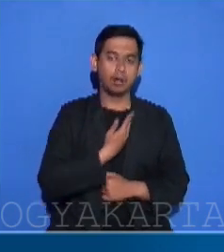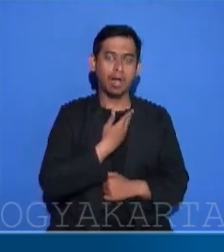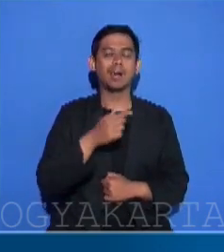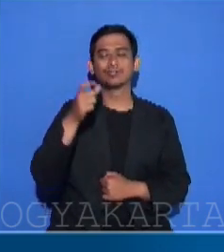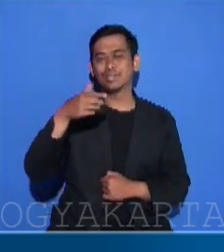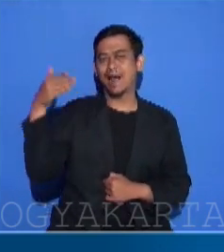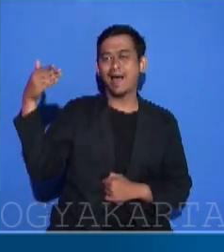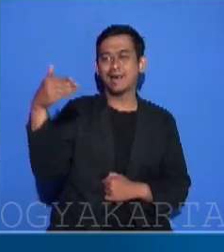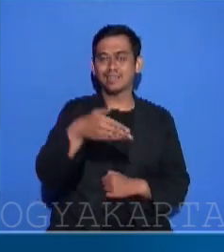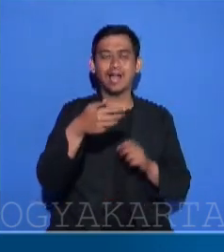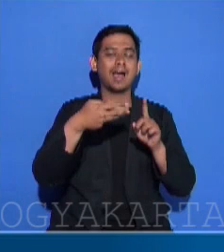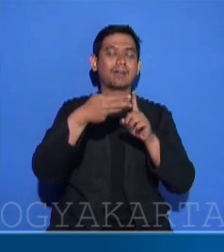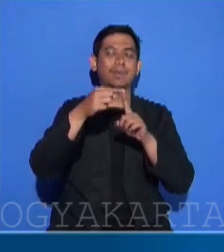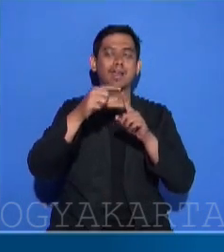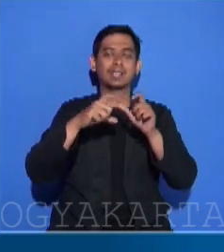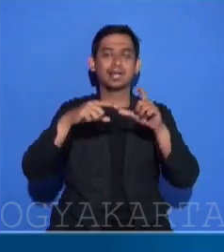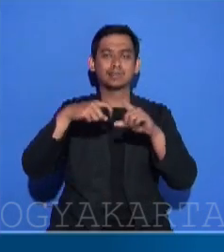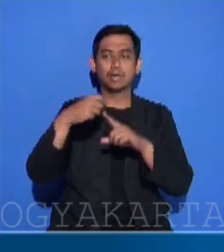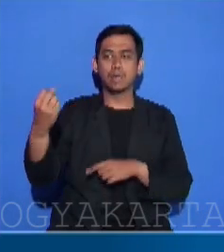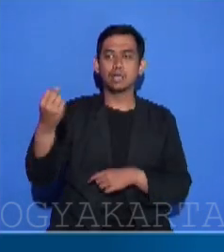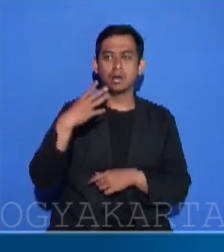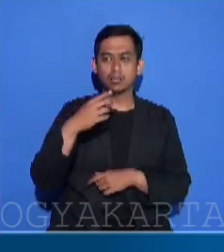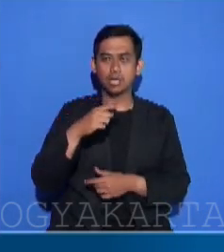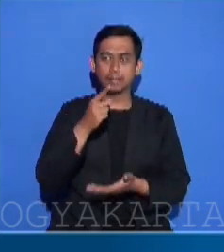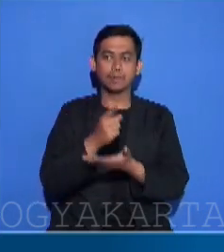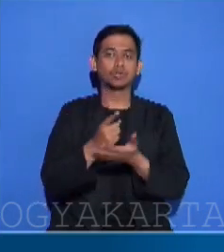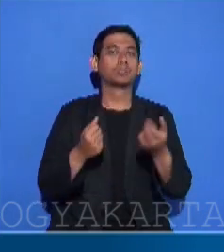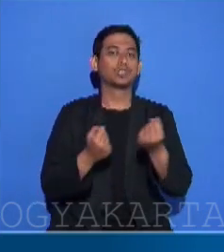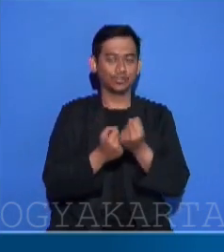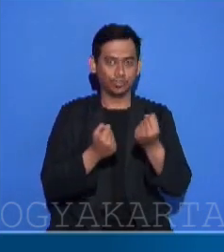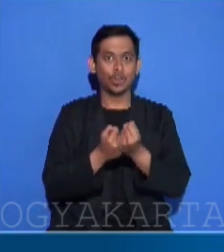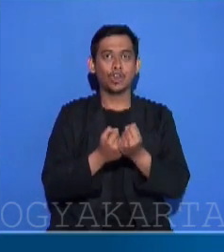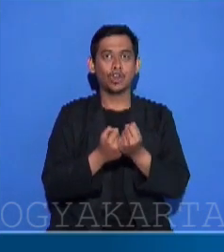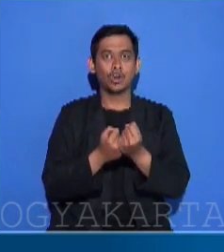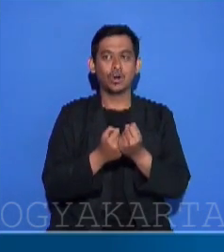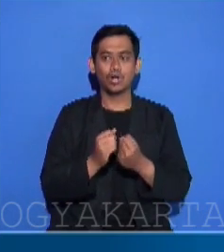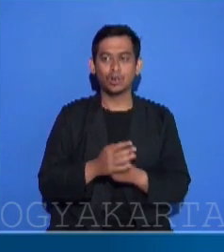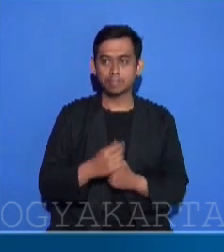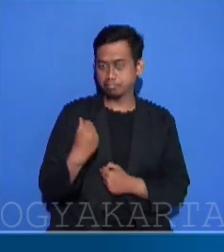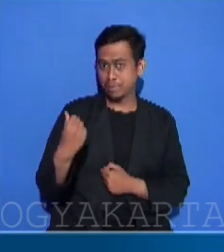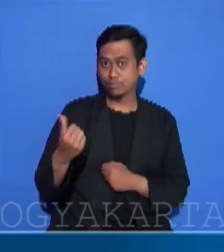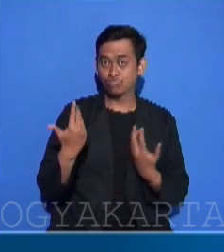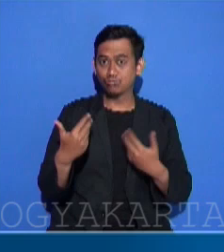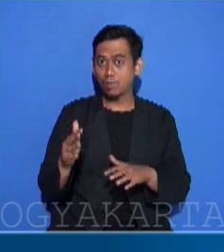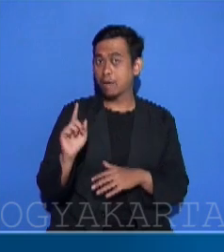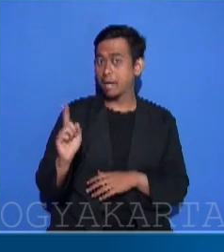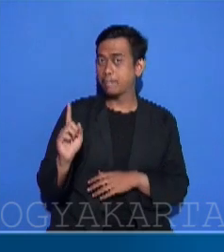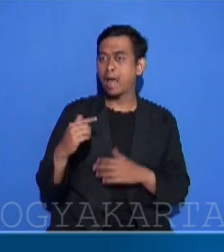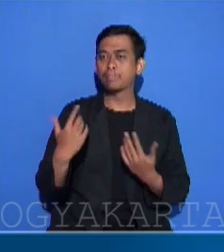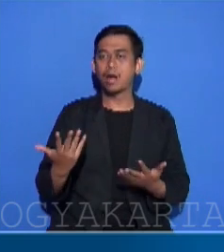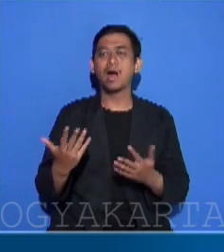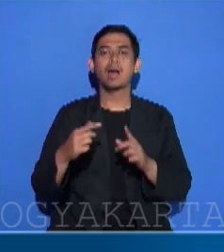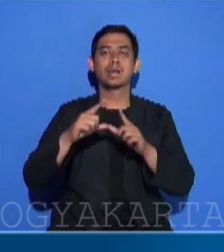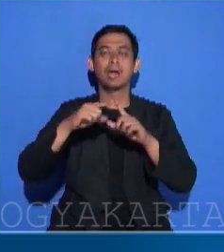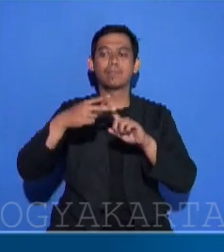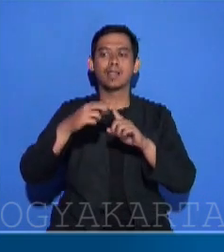BPSK menyampaikan bahwa pada prinsipnya sangat mendukung upaya konsumen. Beliau menilai bahwa untuk menjerat mafia tanah